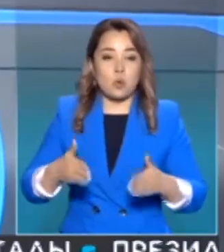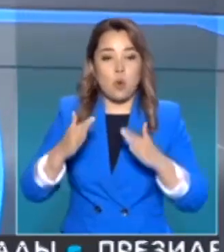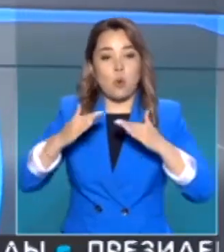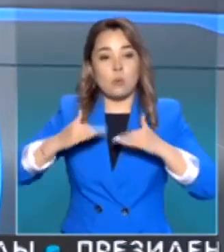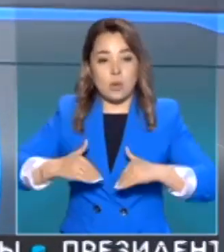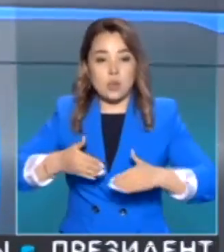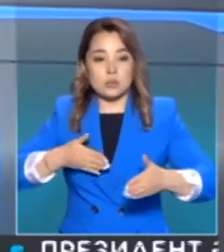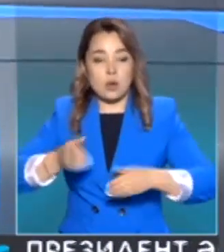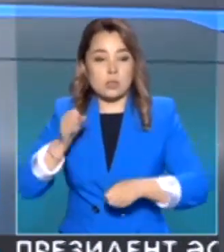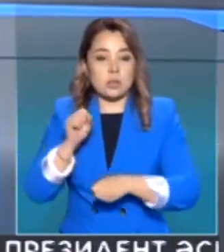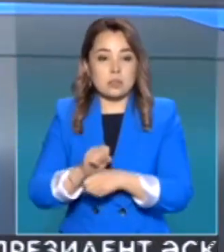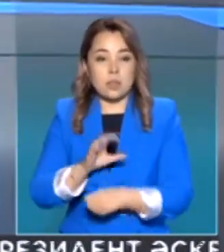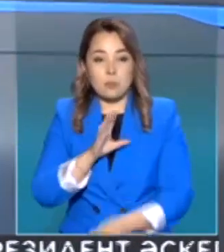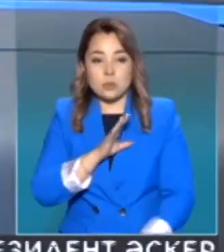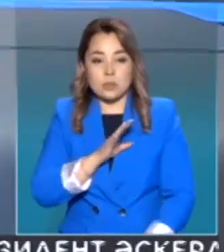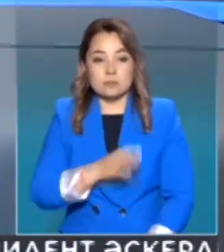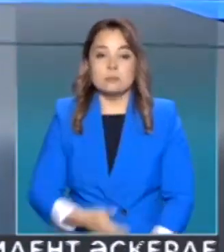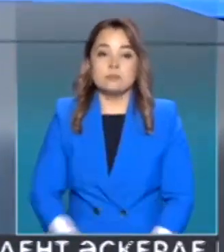опырылып, қозғалыс шектелген.